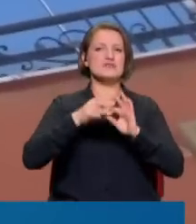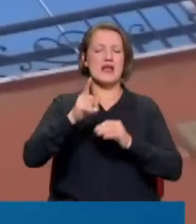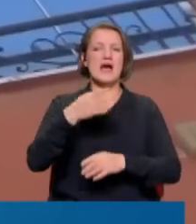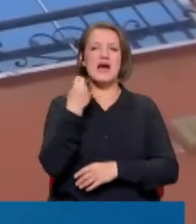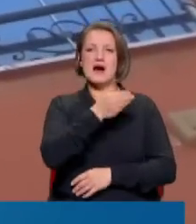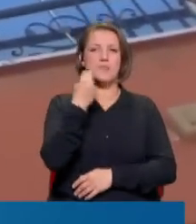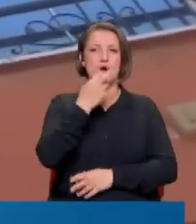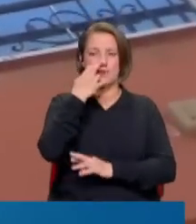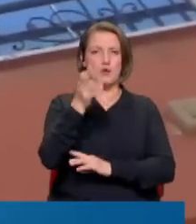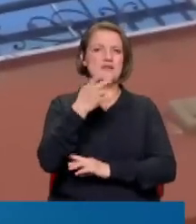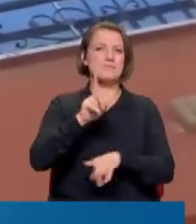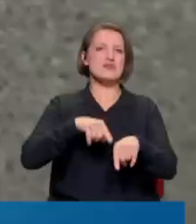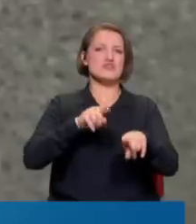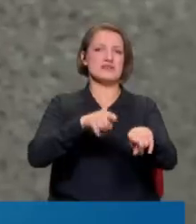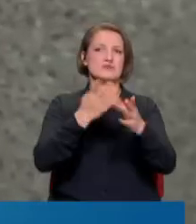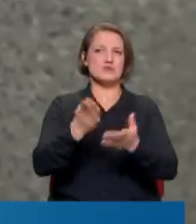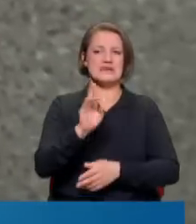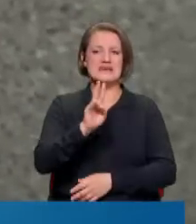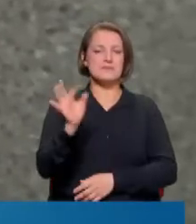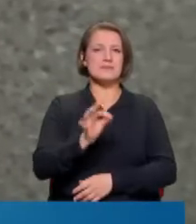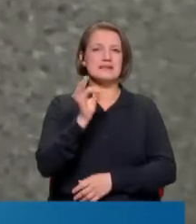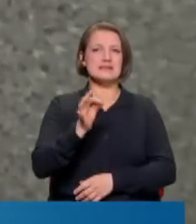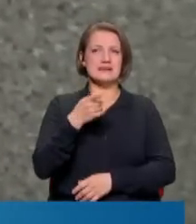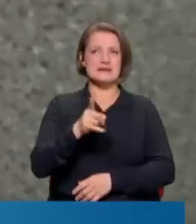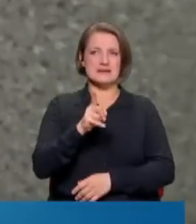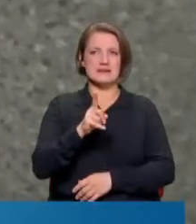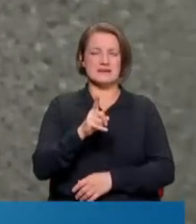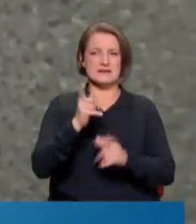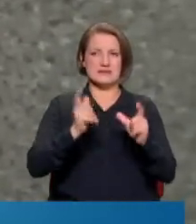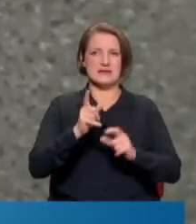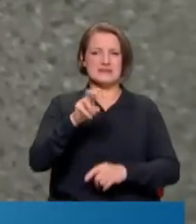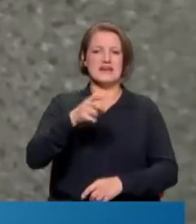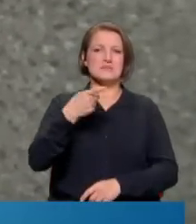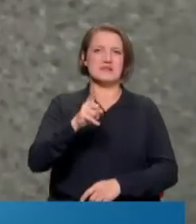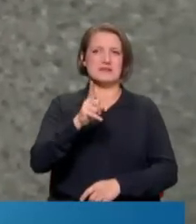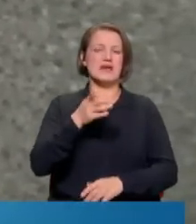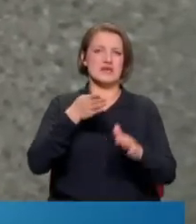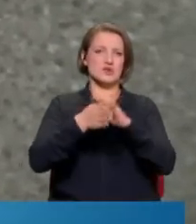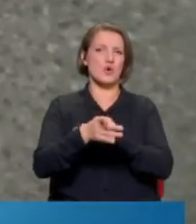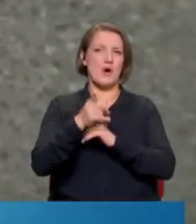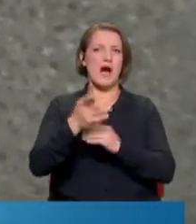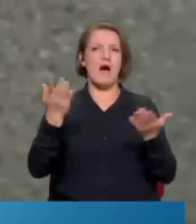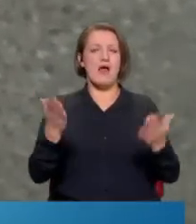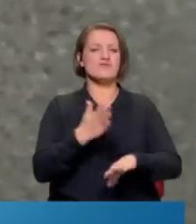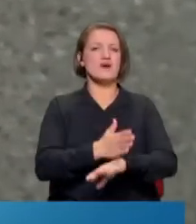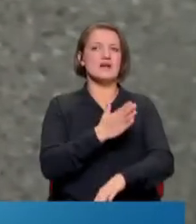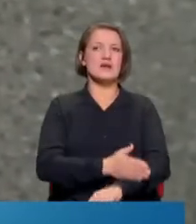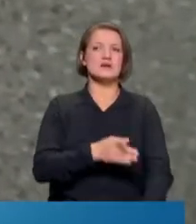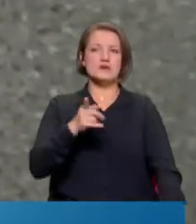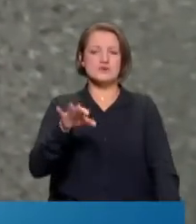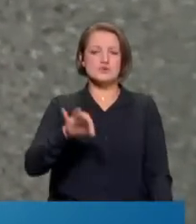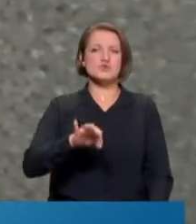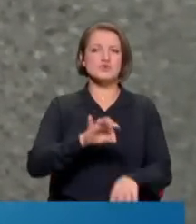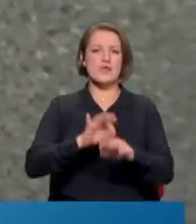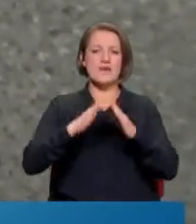kaporo dolandırıcılarının Peşine Düştü mık yerdeki ilanı Bunlar 8.000 liraya girdir haliyle vatandaşlarımız da şu